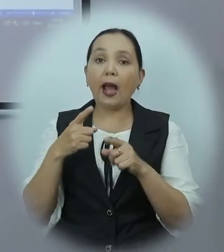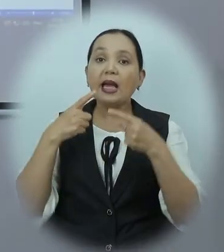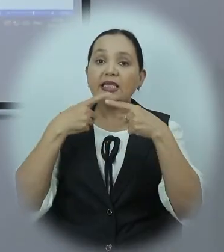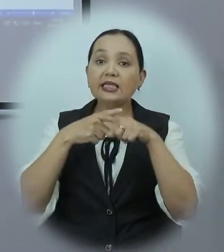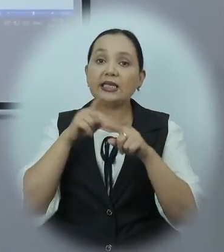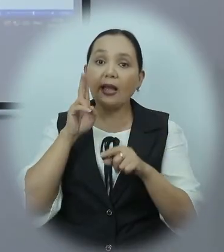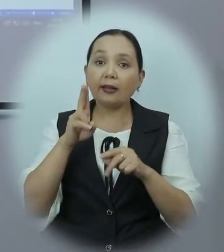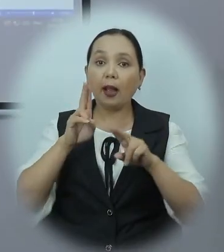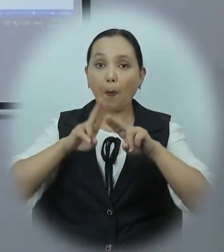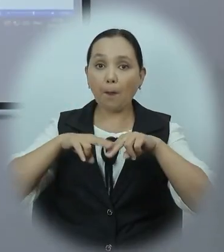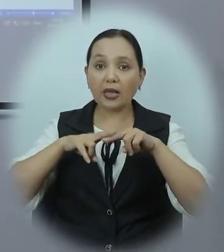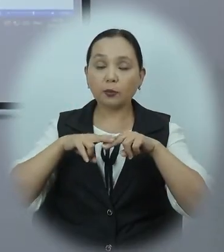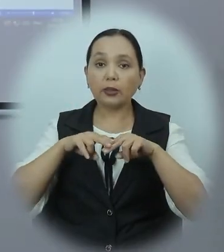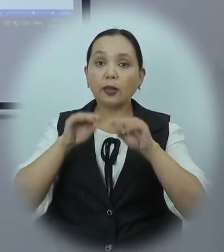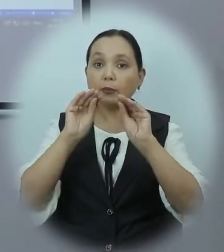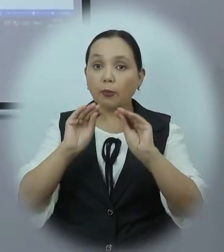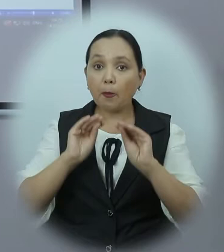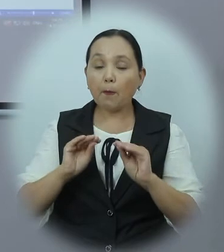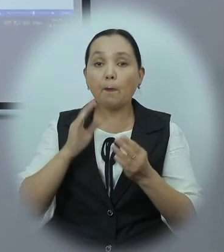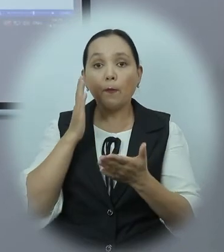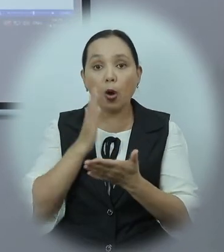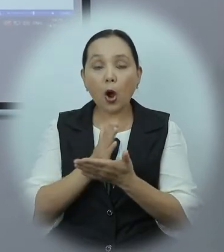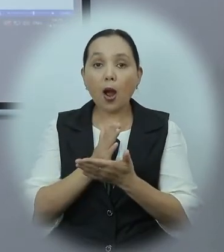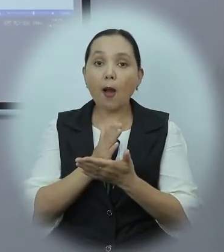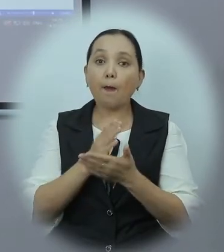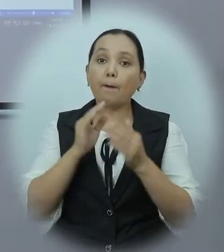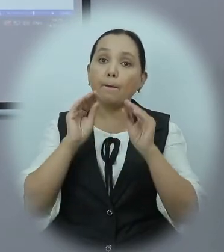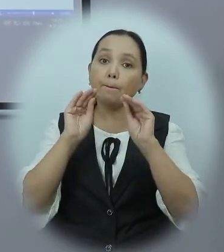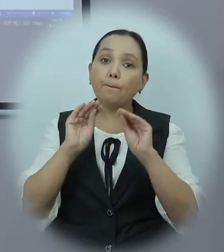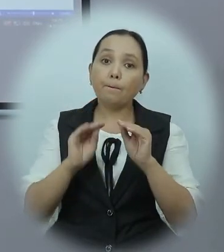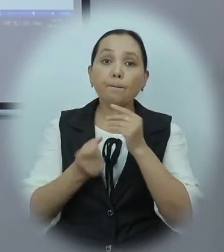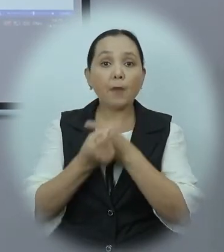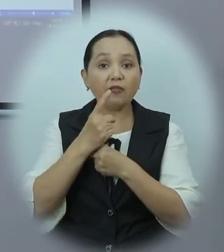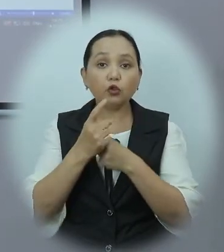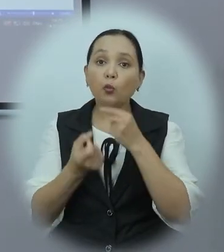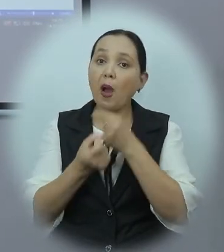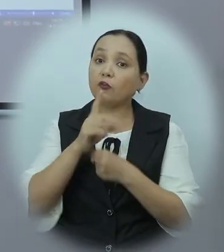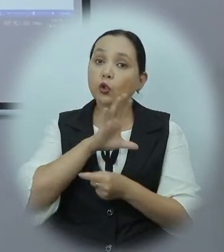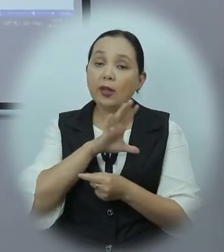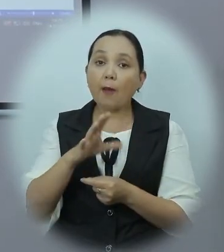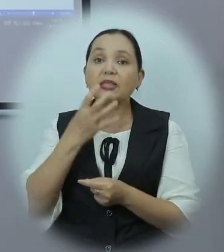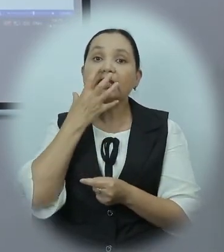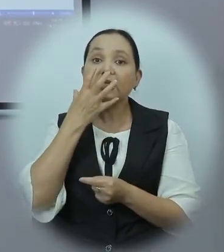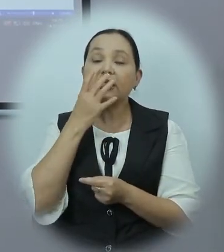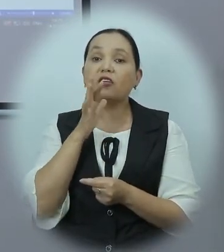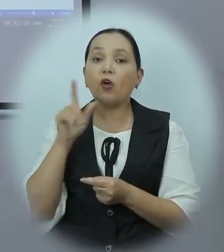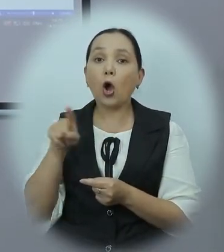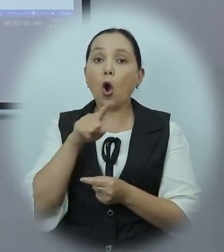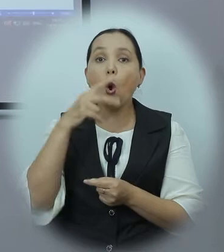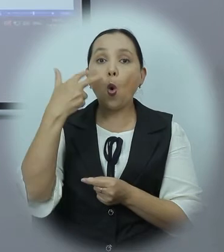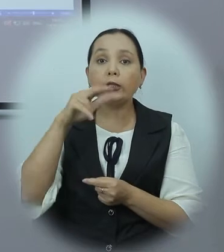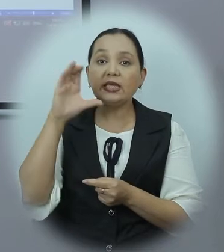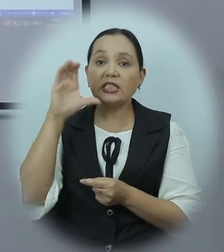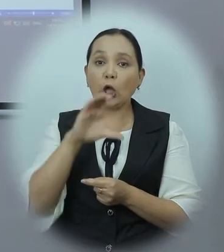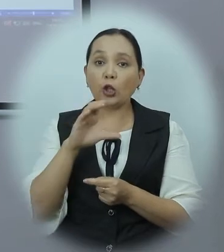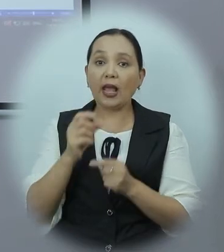Texnik pasportida mavjud yoki mavjud emas deb ko'rsatiladi. Qizdirish vaqti 30 soniyani